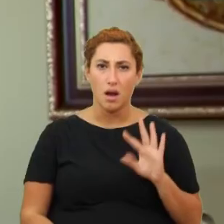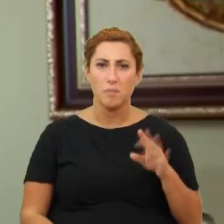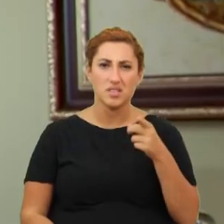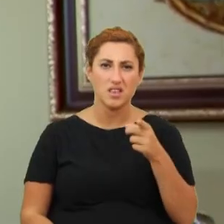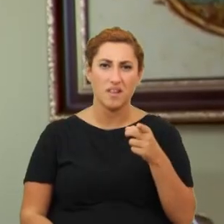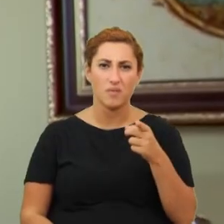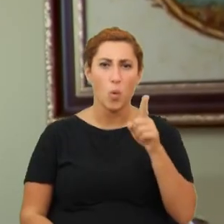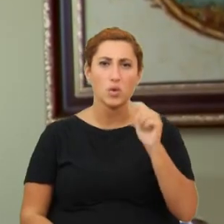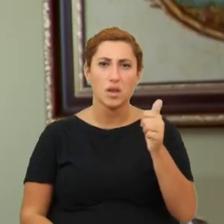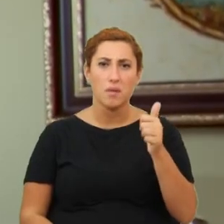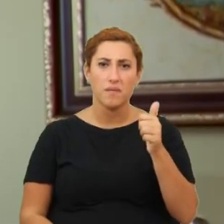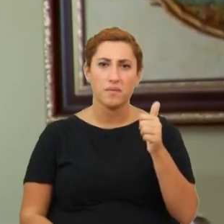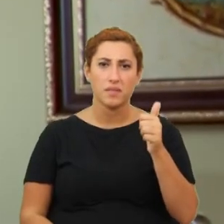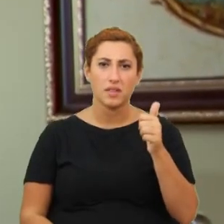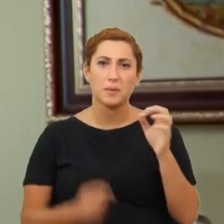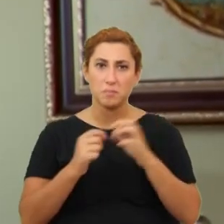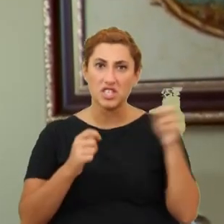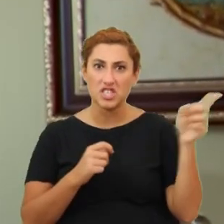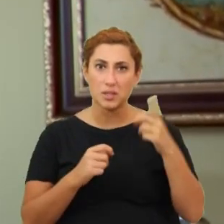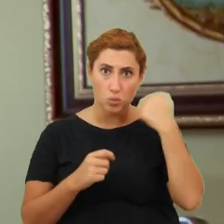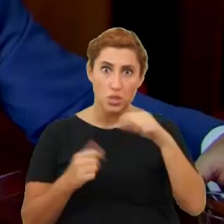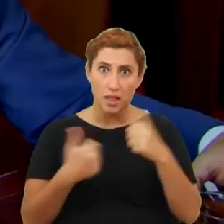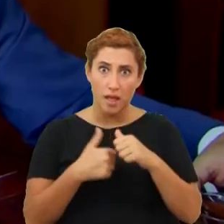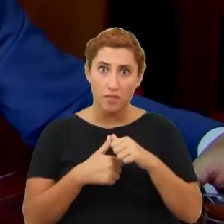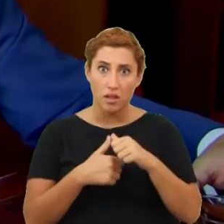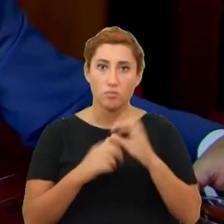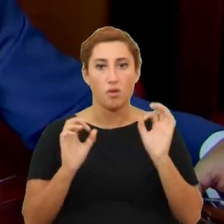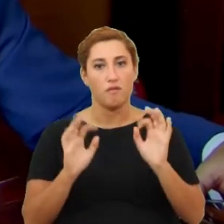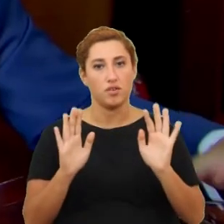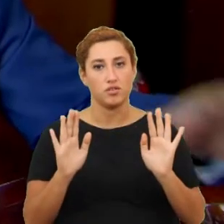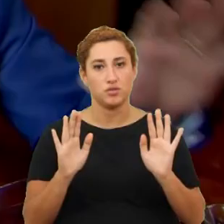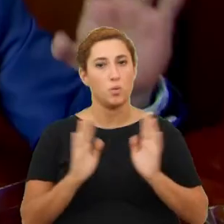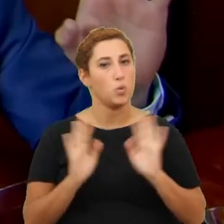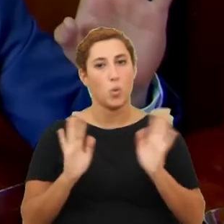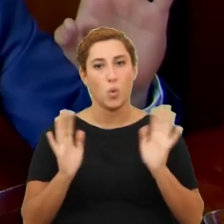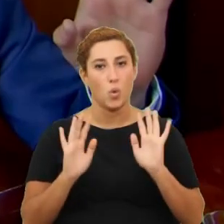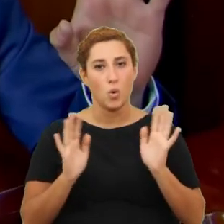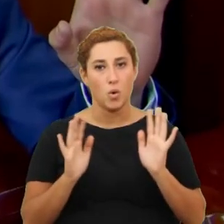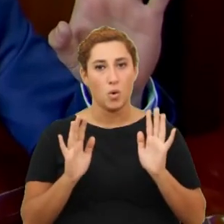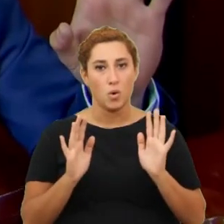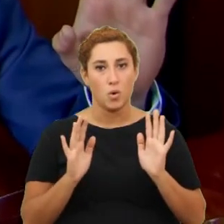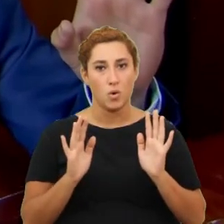Ama sen o zaman Bricik'le de mi bu yüzden evlendin? Yavaş. Yok.